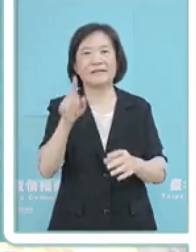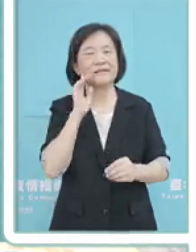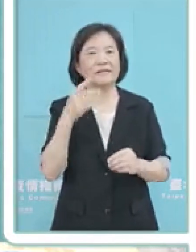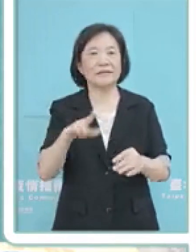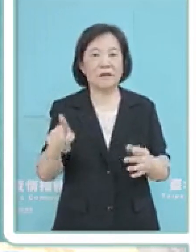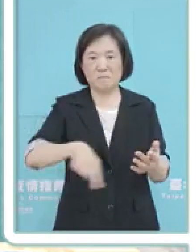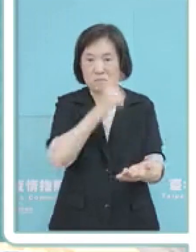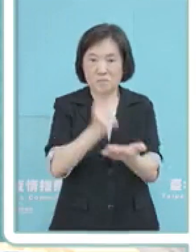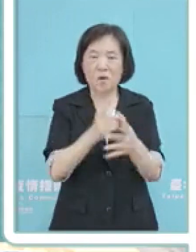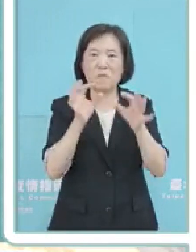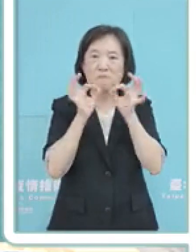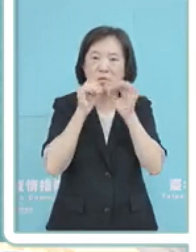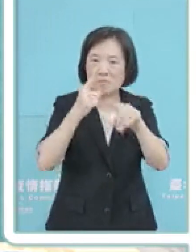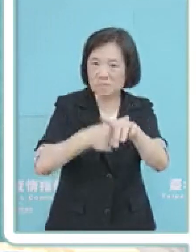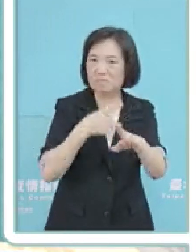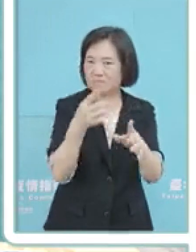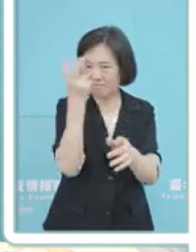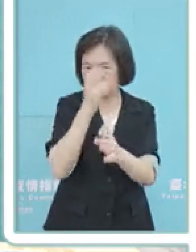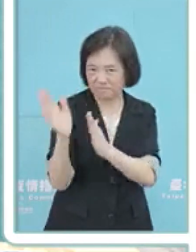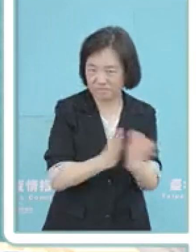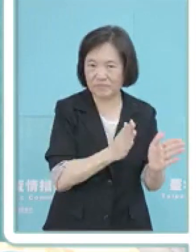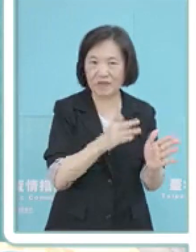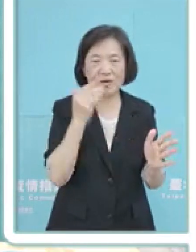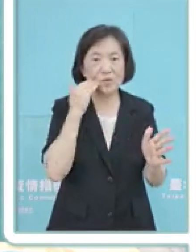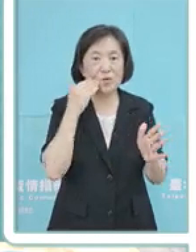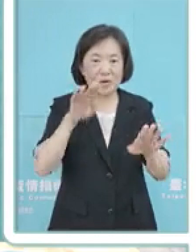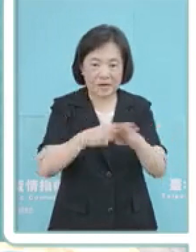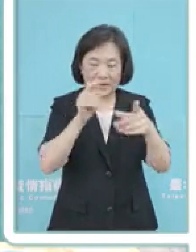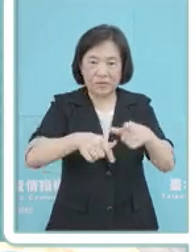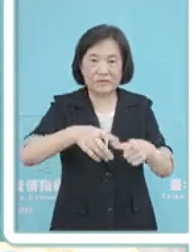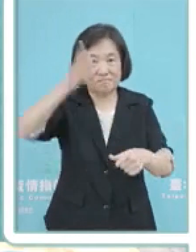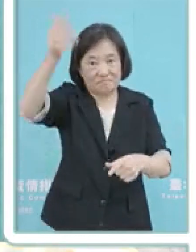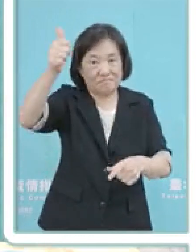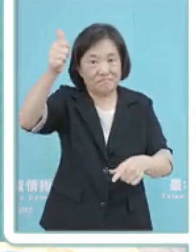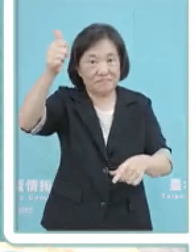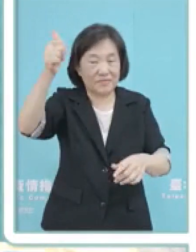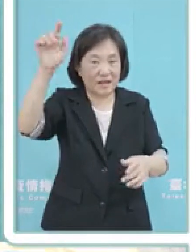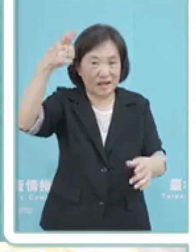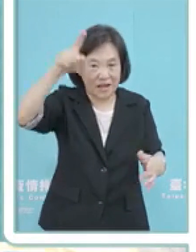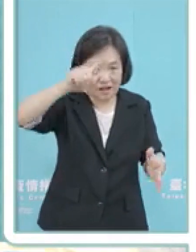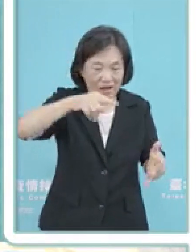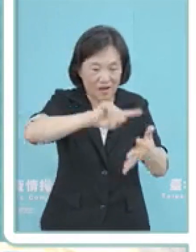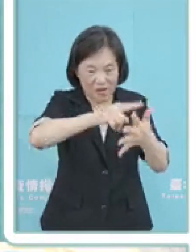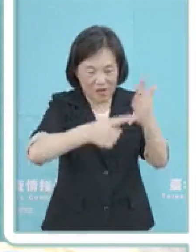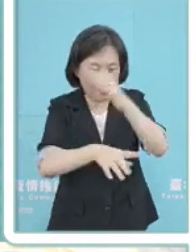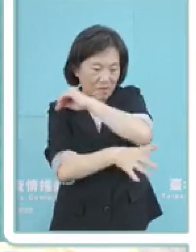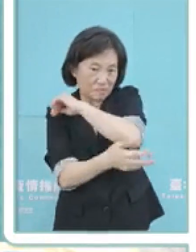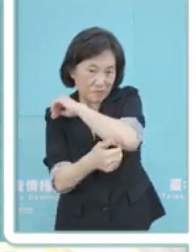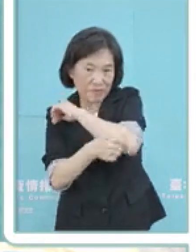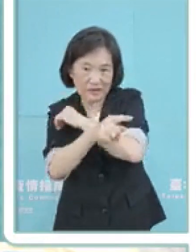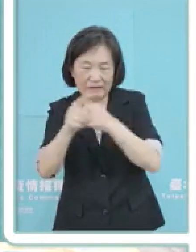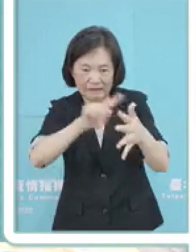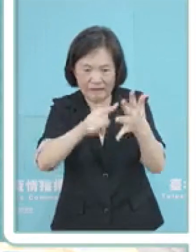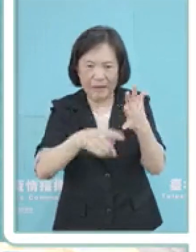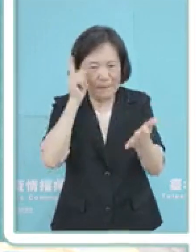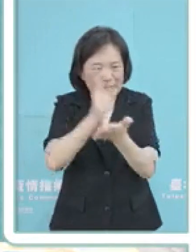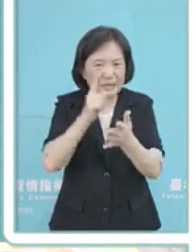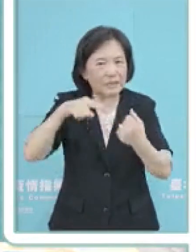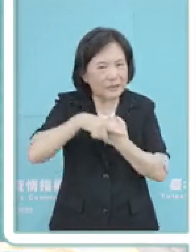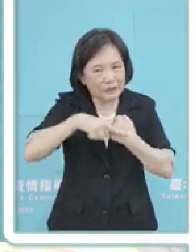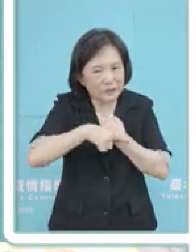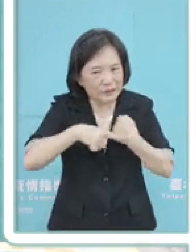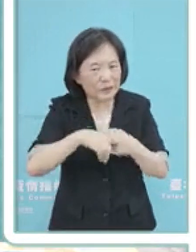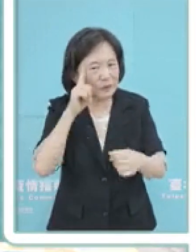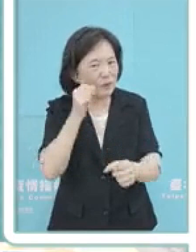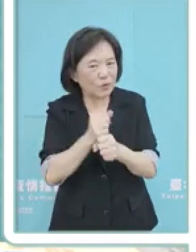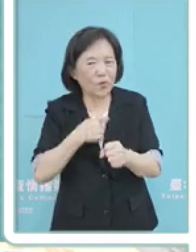说，你知道，如果我们开了一家公司，从董事长到扫地的工友，每天都在研究说怎么做会做得更好，都愿意去